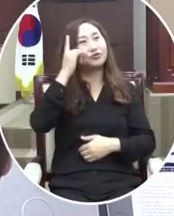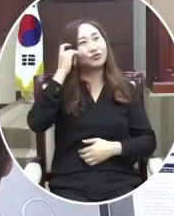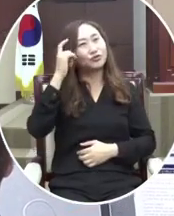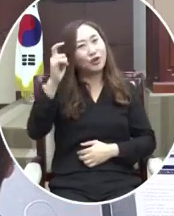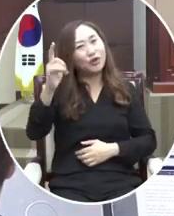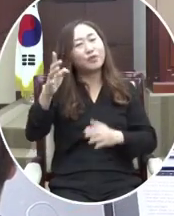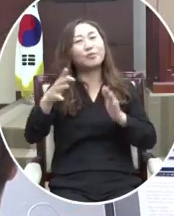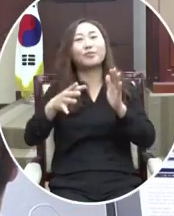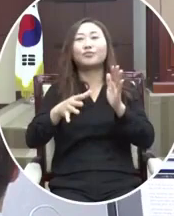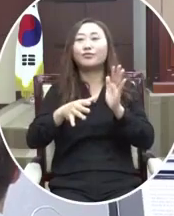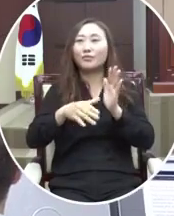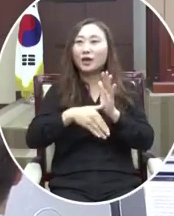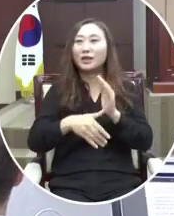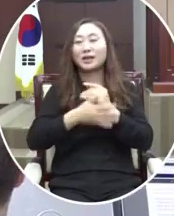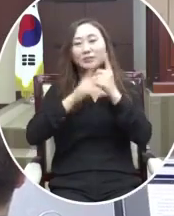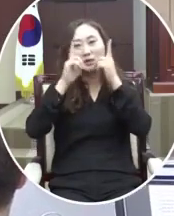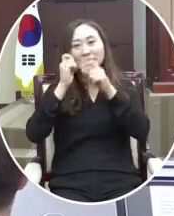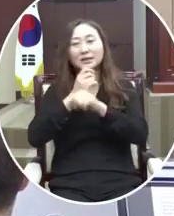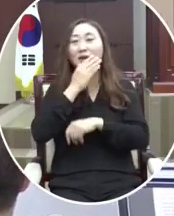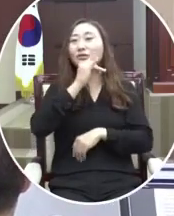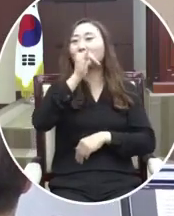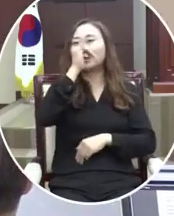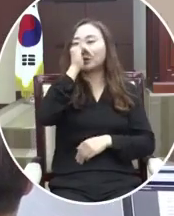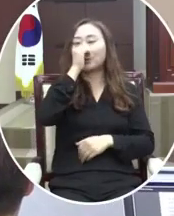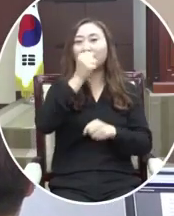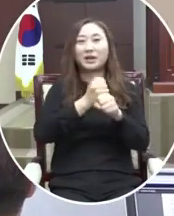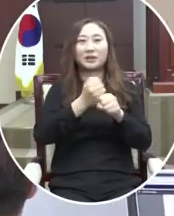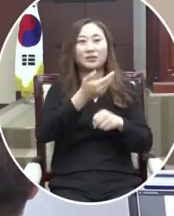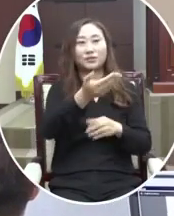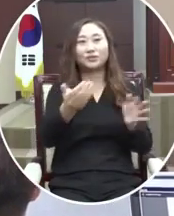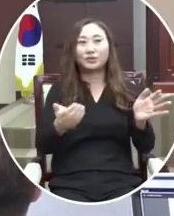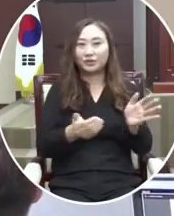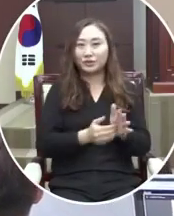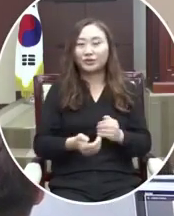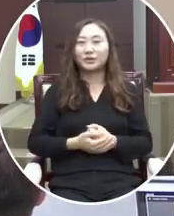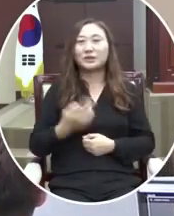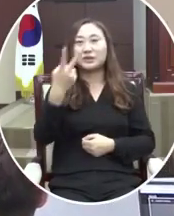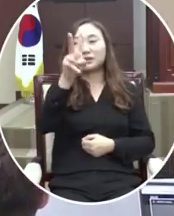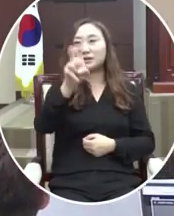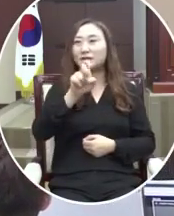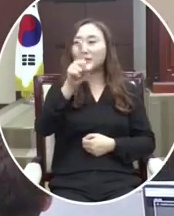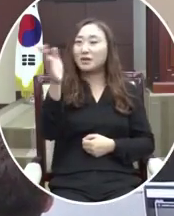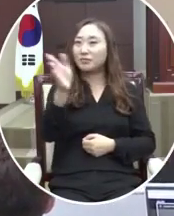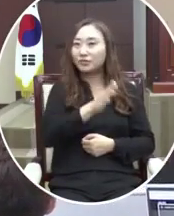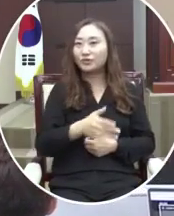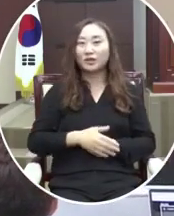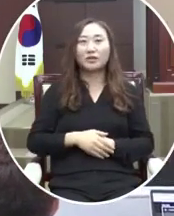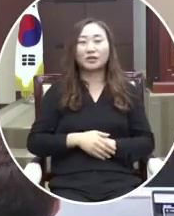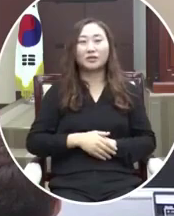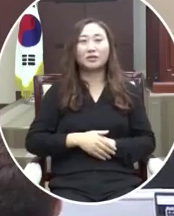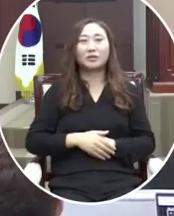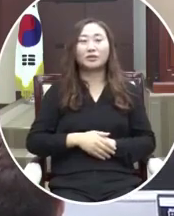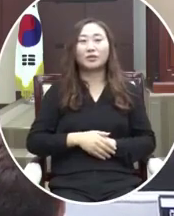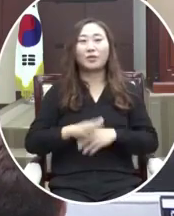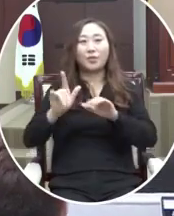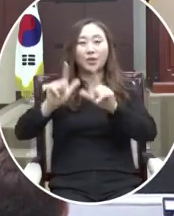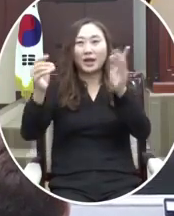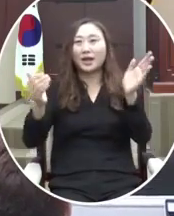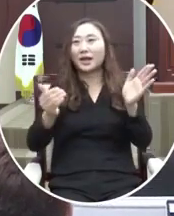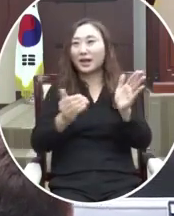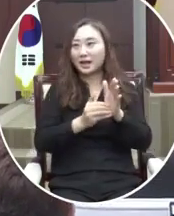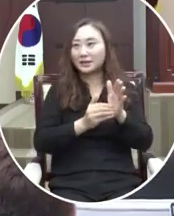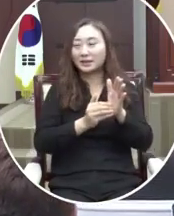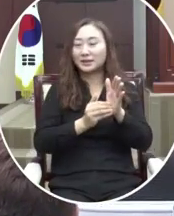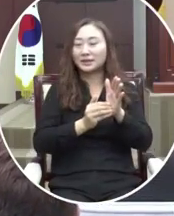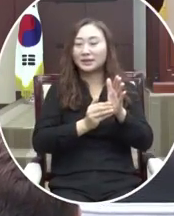추억일 될 인생 한컷을 남겼습니다 2021년부터 올해까지 대한민국 국토대전 3년